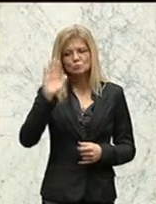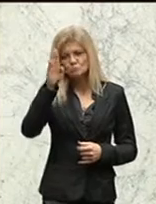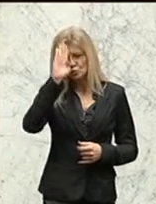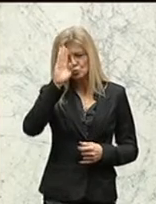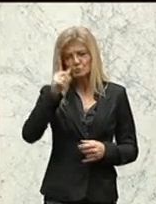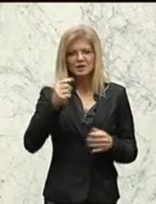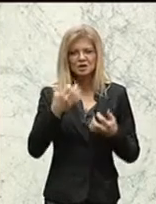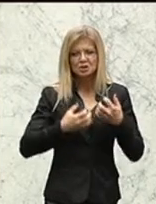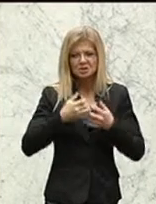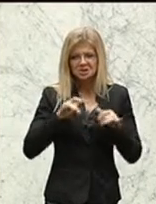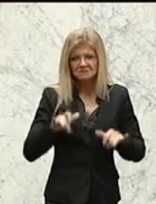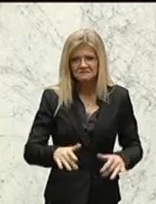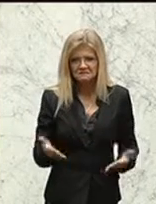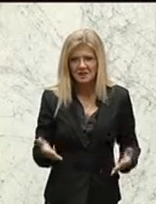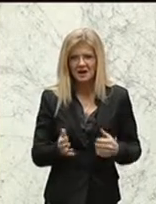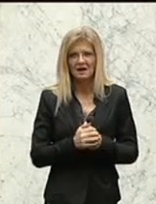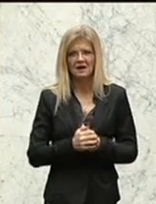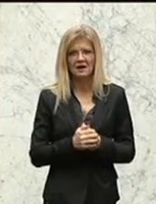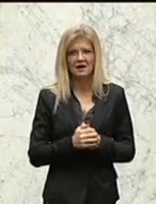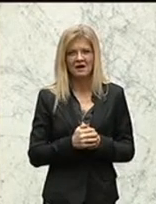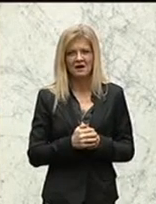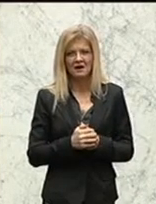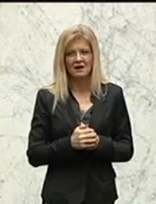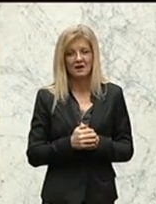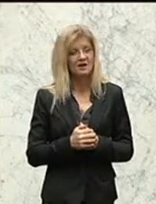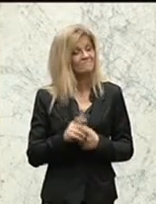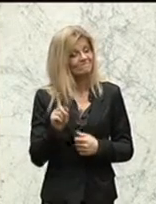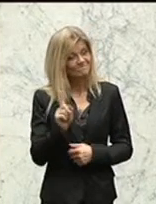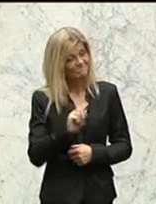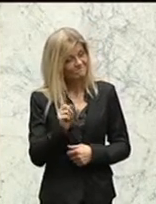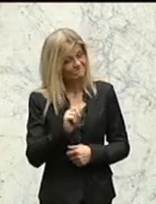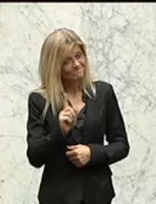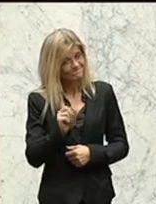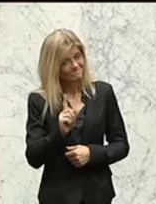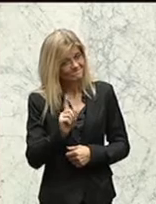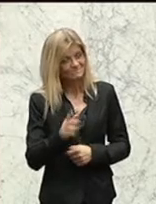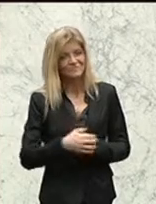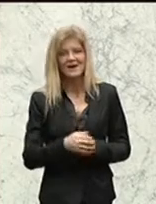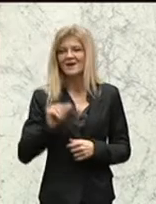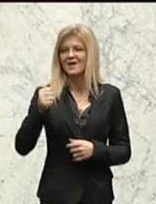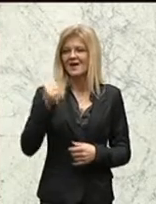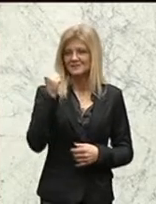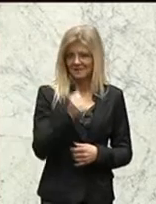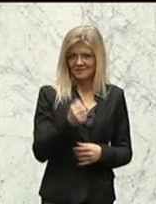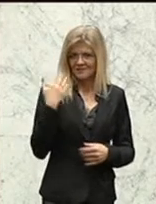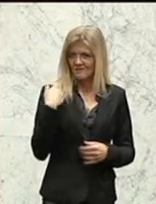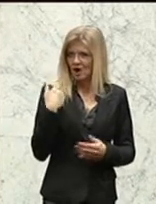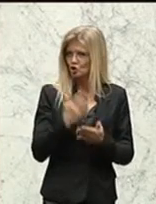um Lausbubengeschichten, denn Ersttäter waren auch bis jetzt schon im Gesetz mit einem